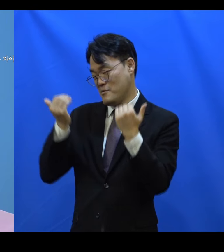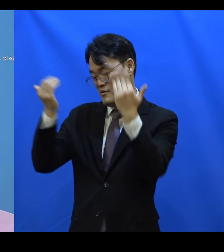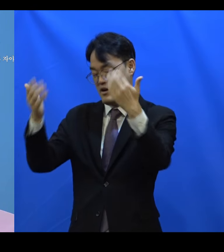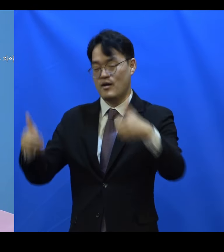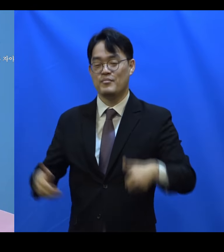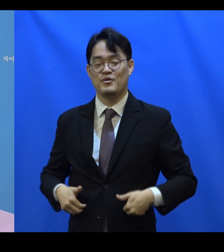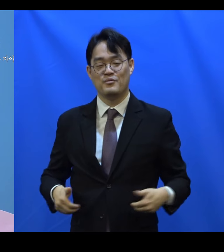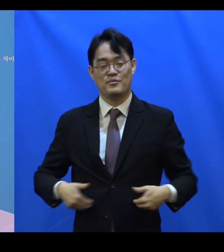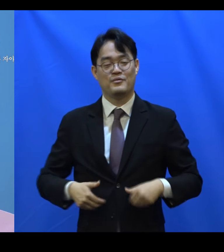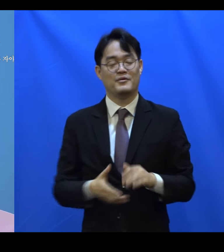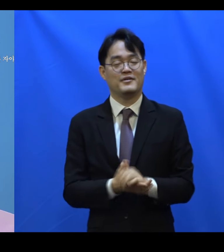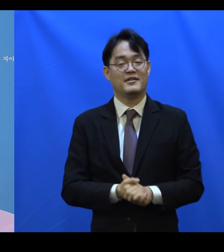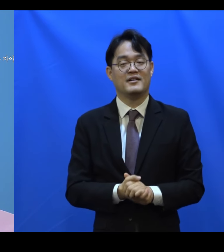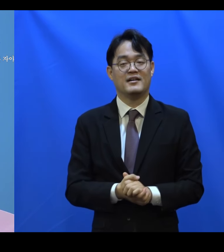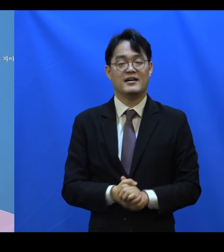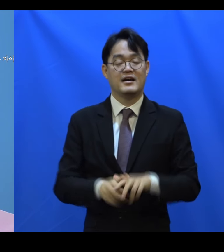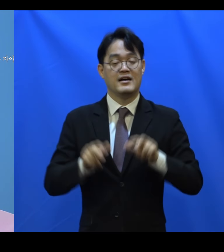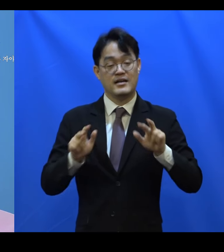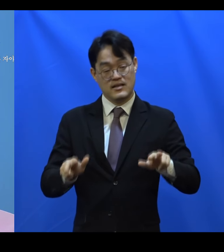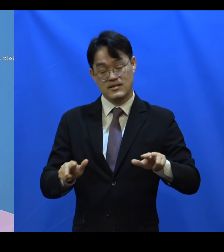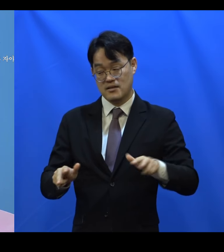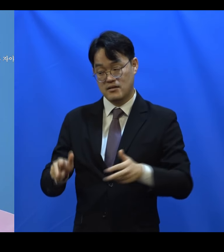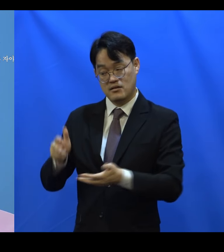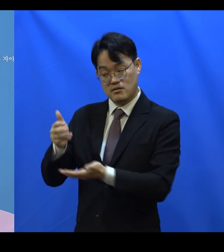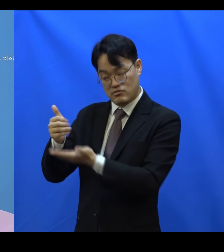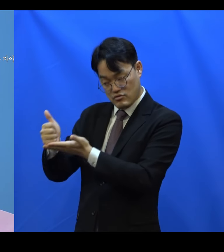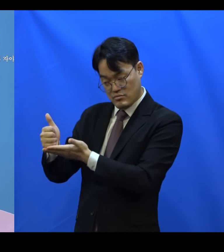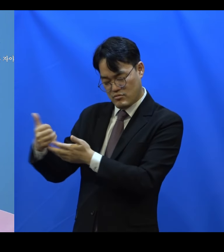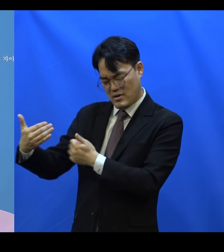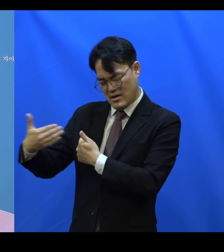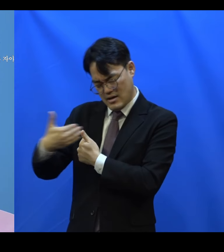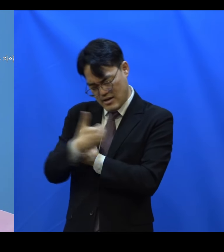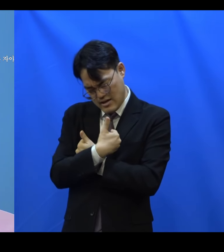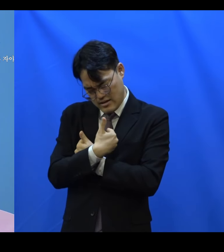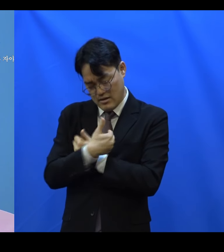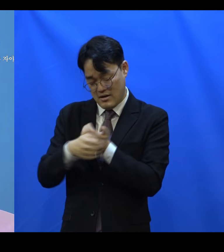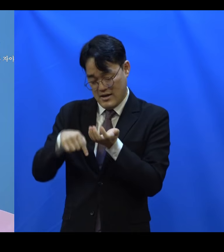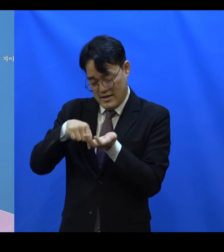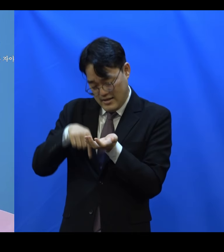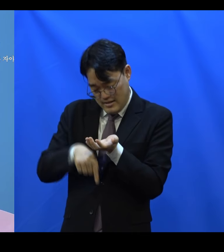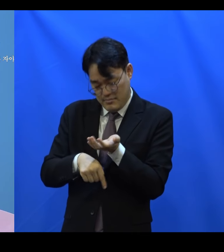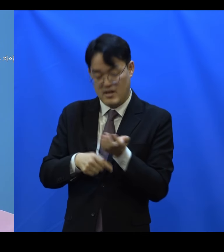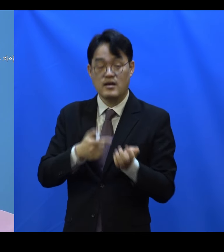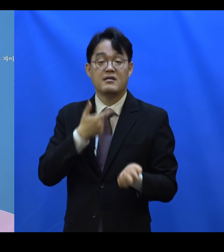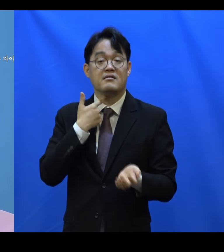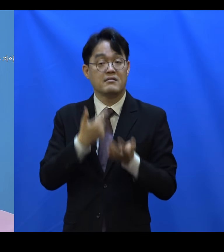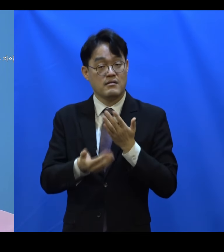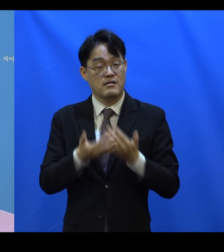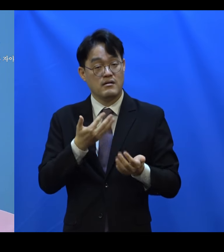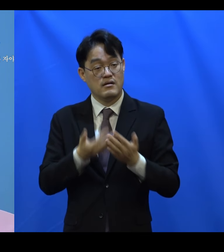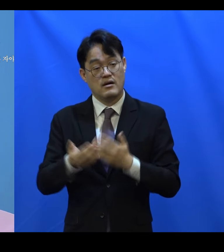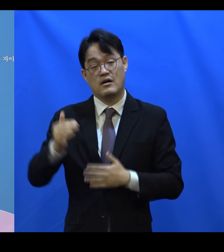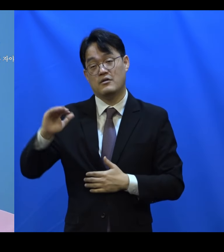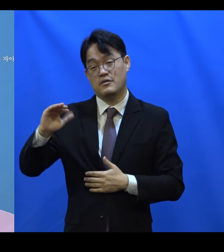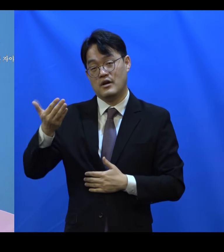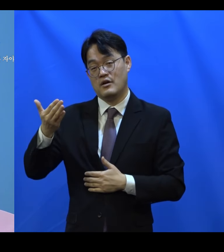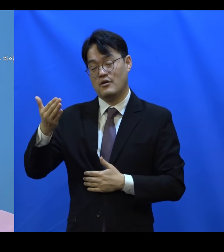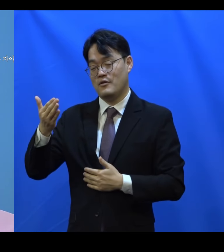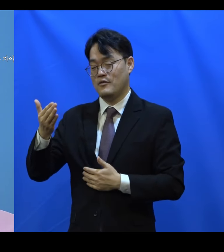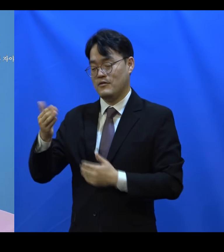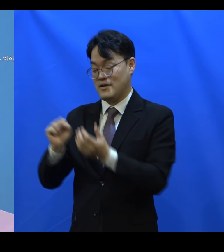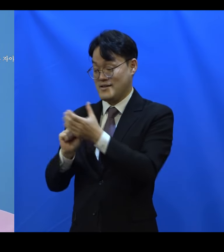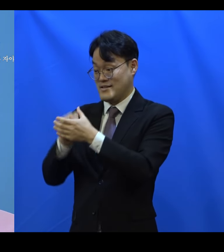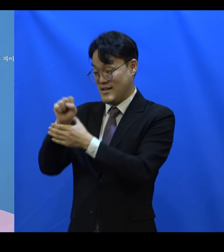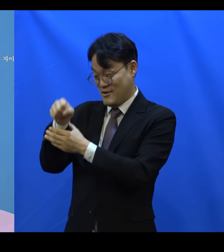사랑하십니다. 이제 주의 팔에 안겨 그 사랑을 깊이 경험하시고 그 사과나무 그늘